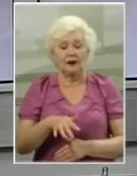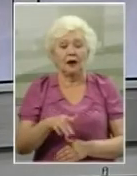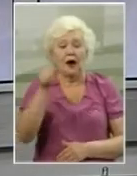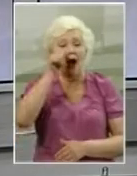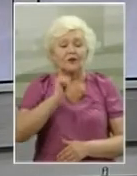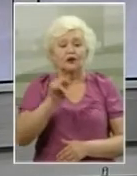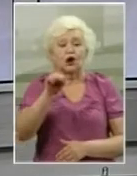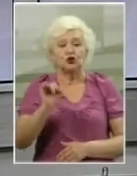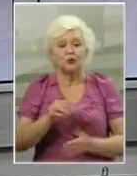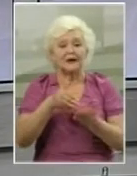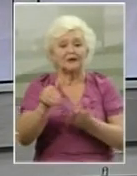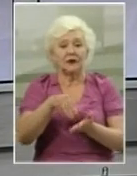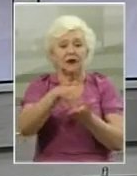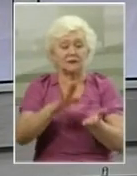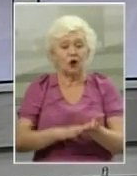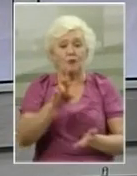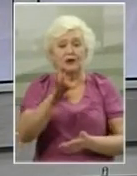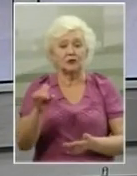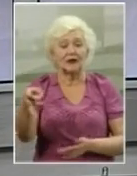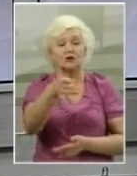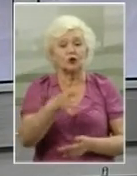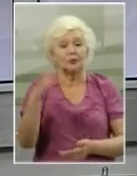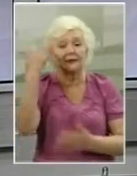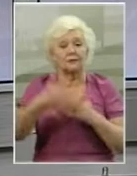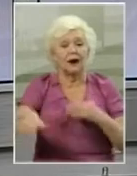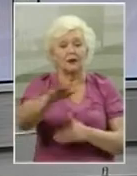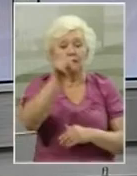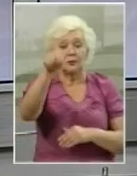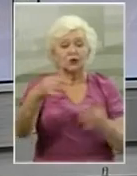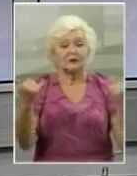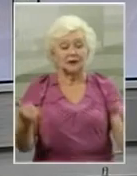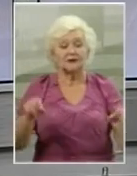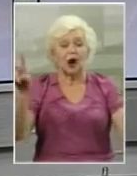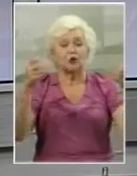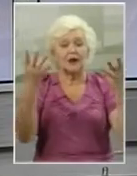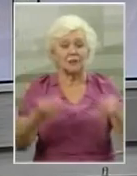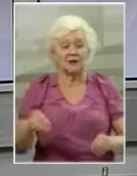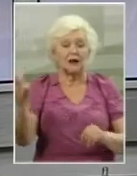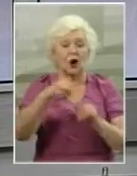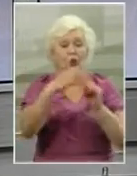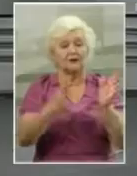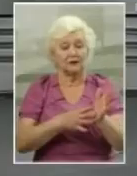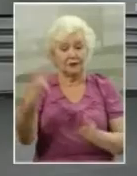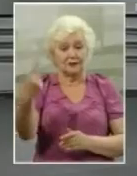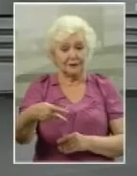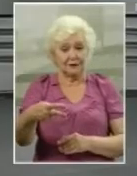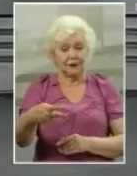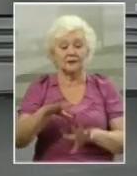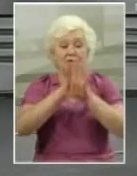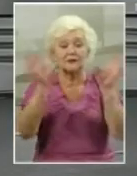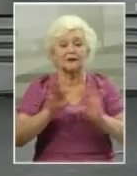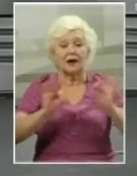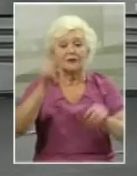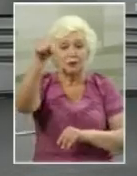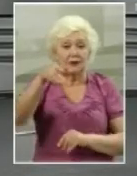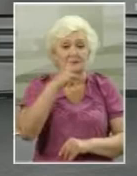Африканську чуму свиней зареєстровано у Білозерському районі на Херсонщині. Про це сьогодні у темі дня о 19:20. Це вся інформація